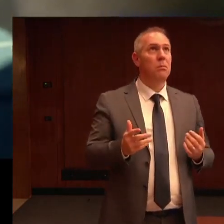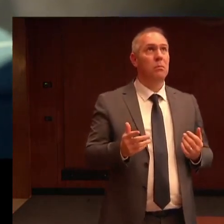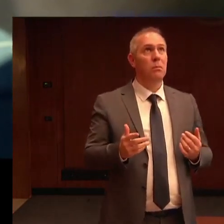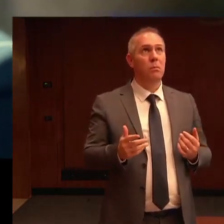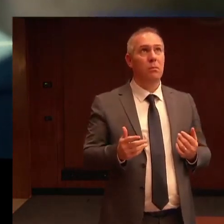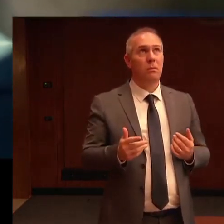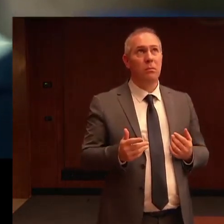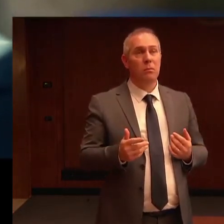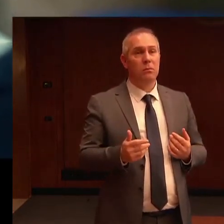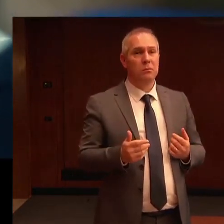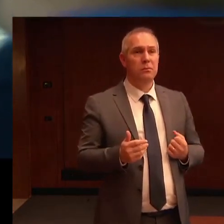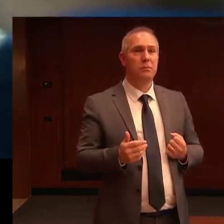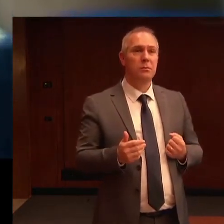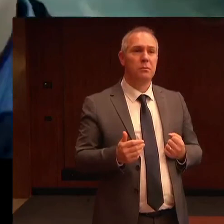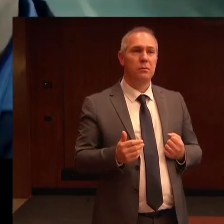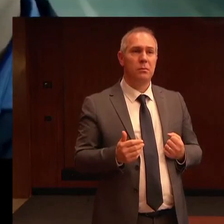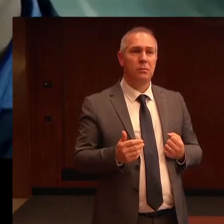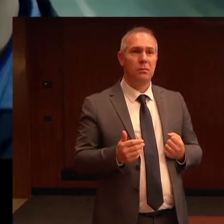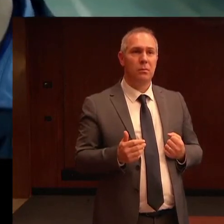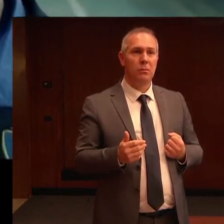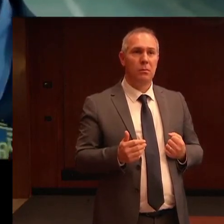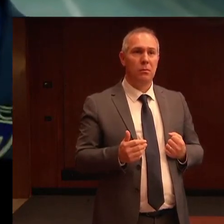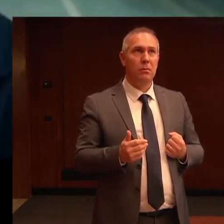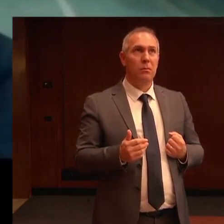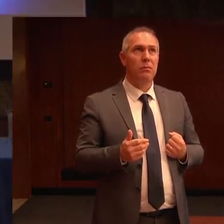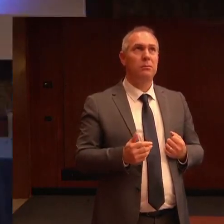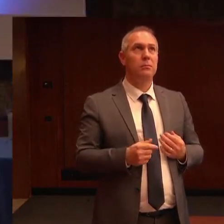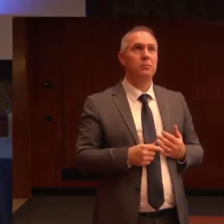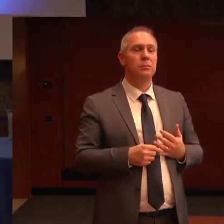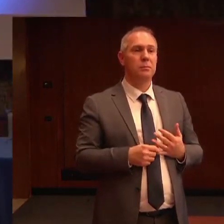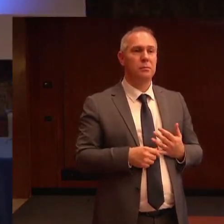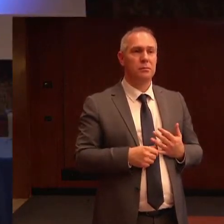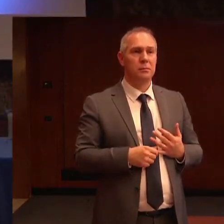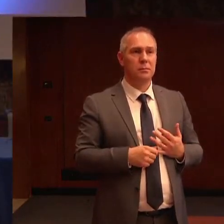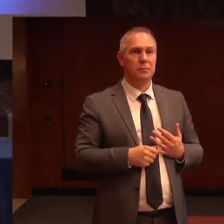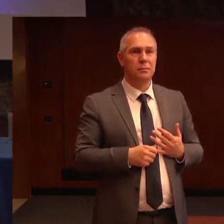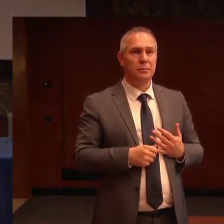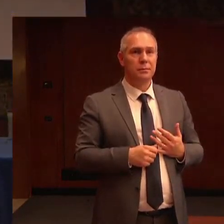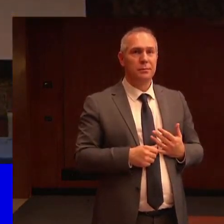faccio come volevi tu. Cioè subito mentre loro non l'hanno fatto.